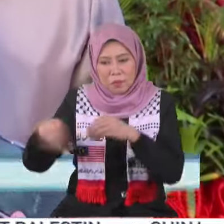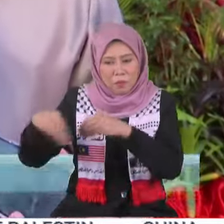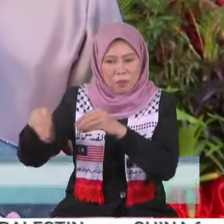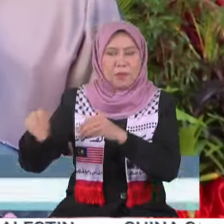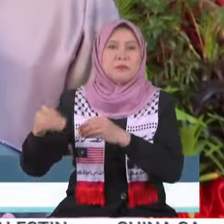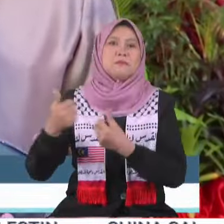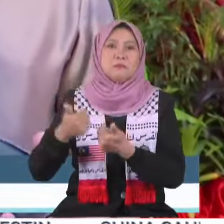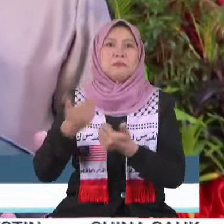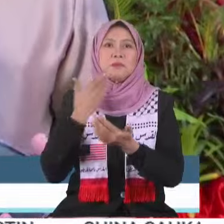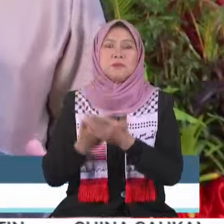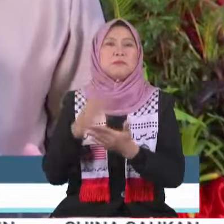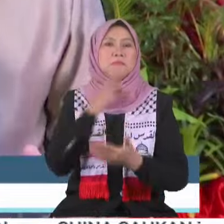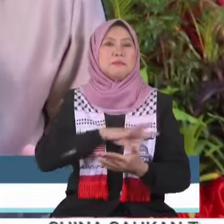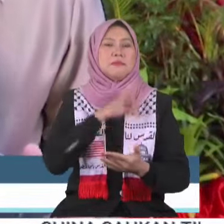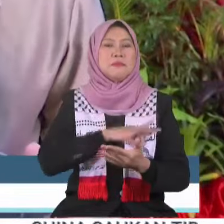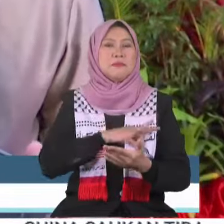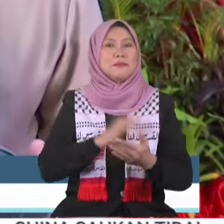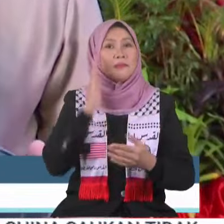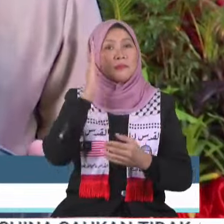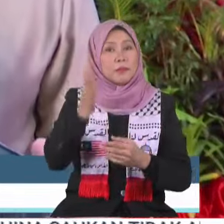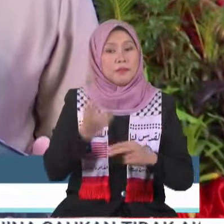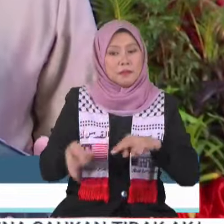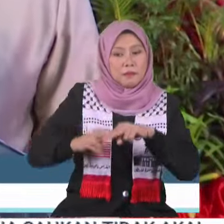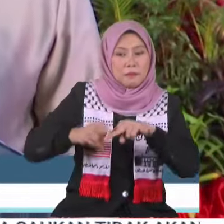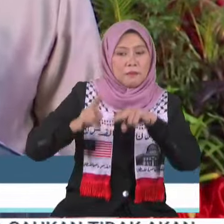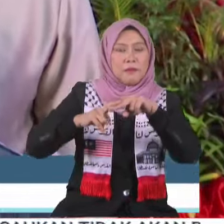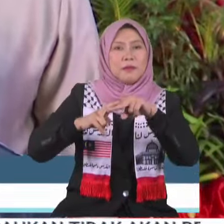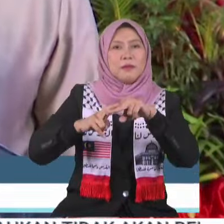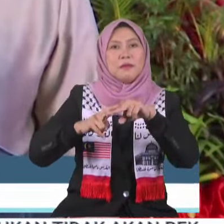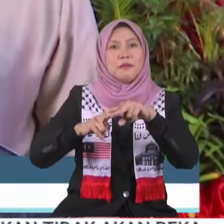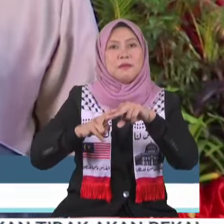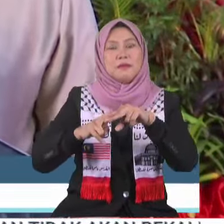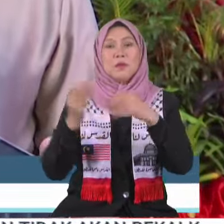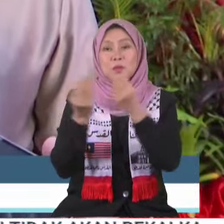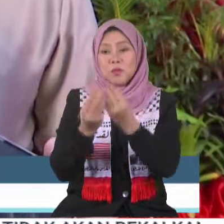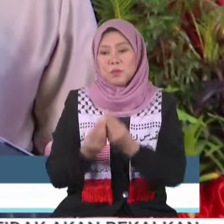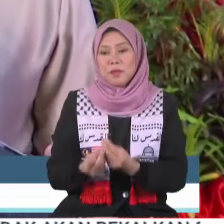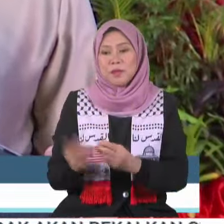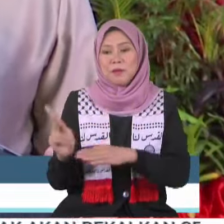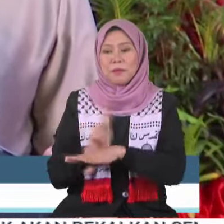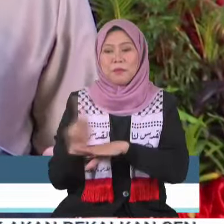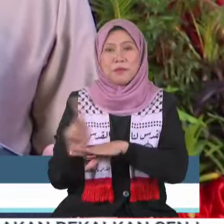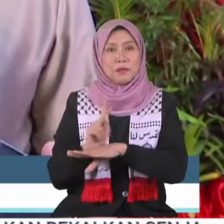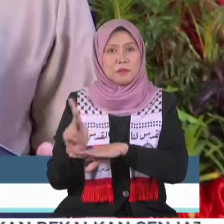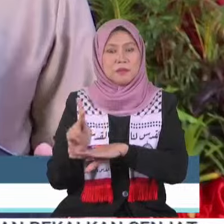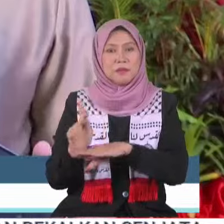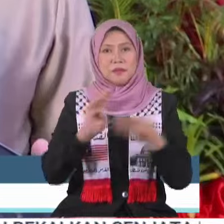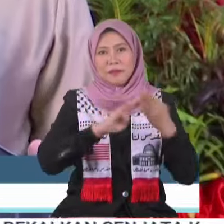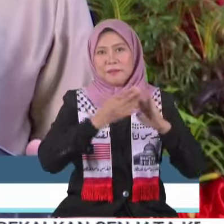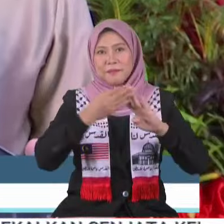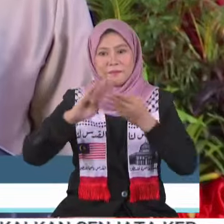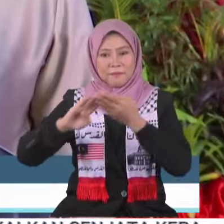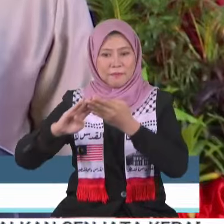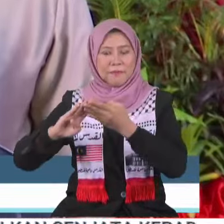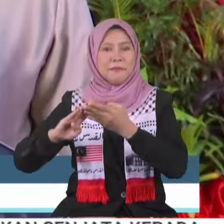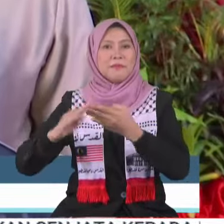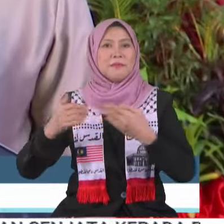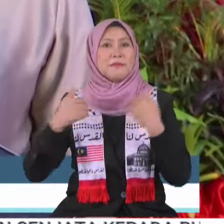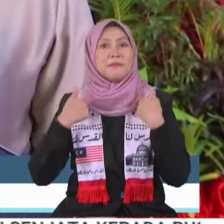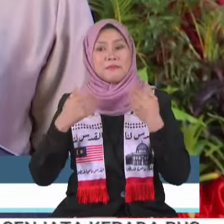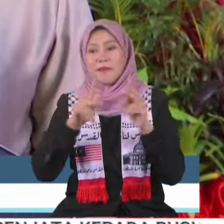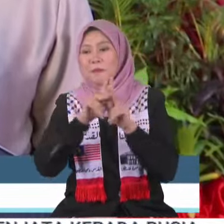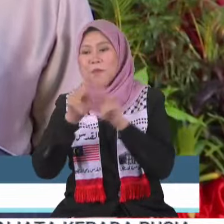Yang keduanya, kita juga akan menambahkan sebenarnya satu bilangan-bilangan koperasi yang mana terutamanya komuniti-komuniti yang berada di luar